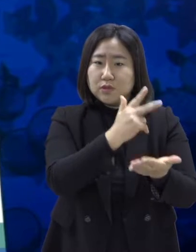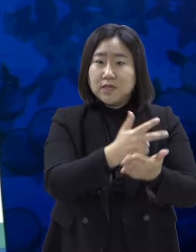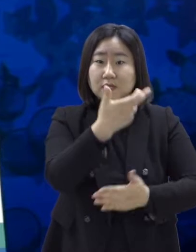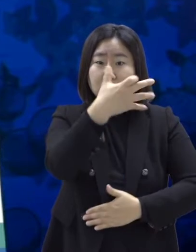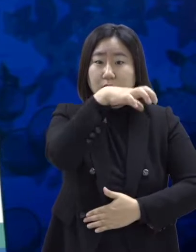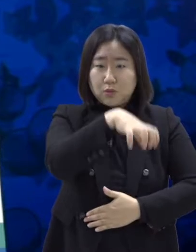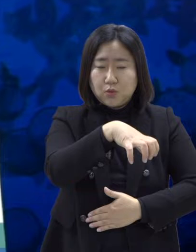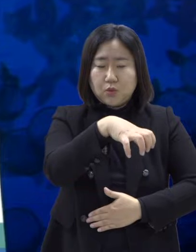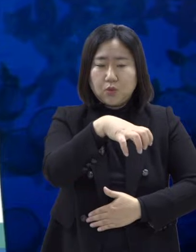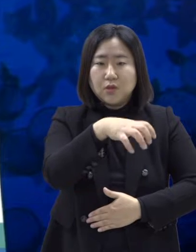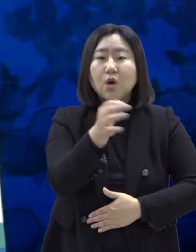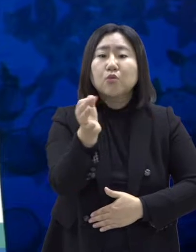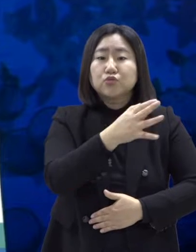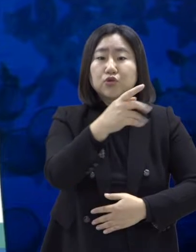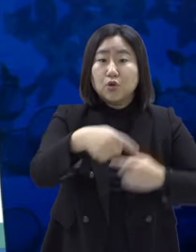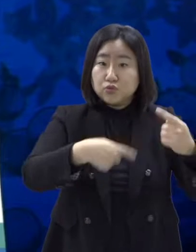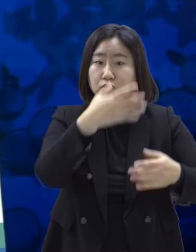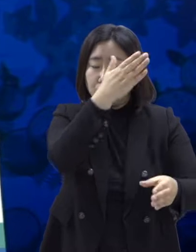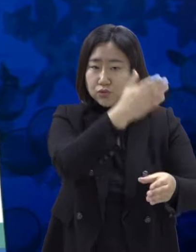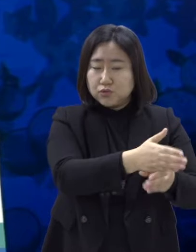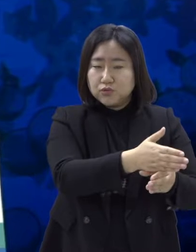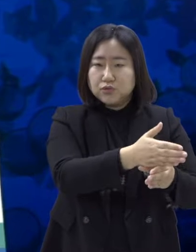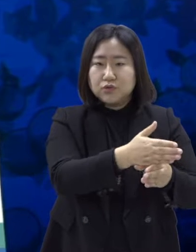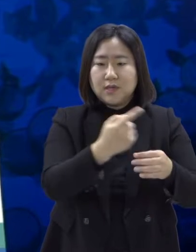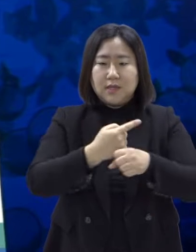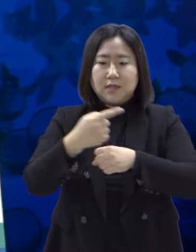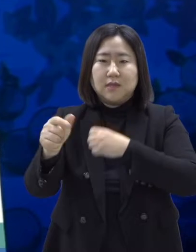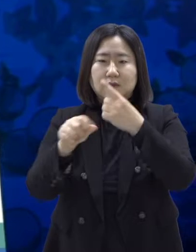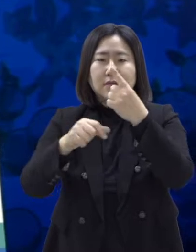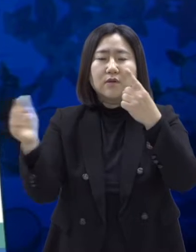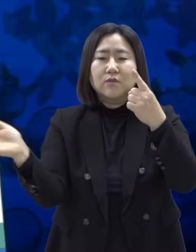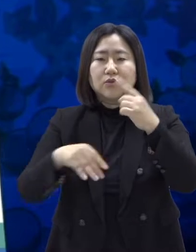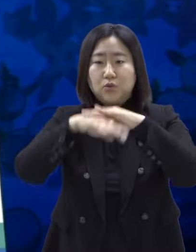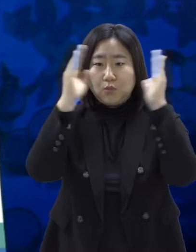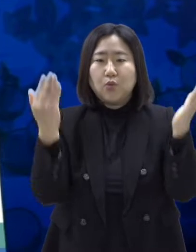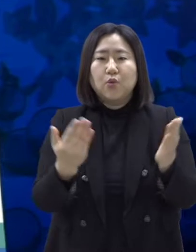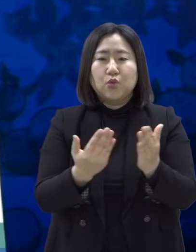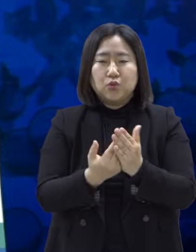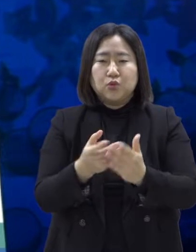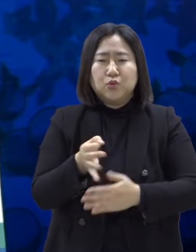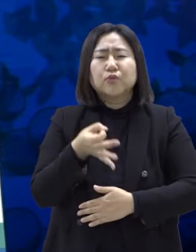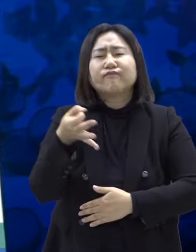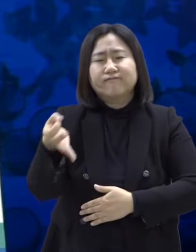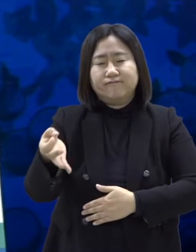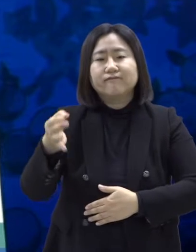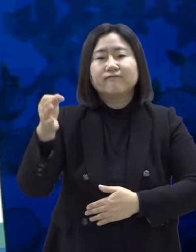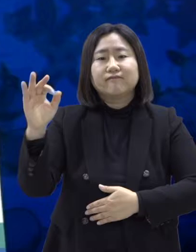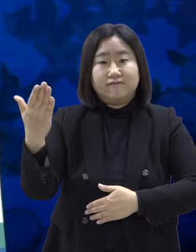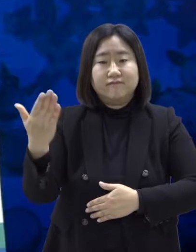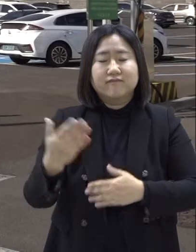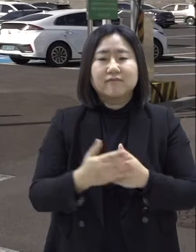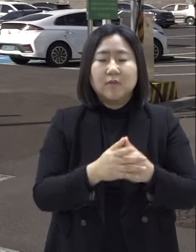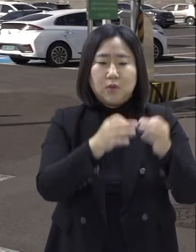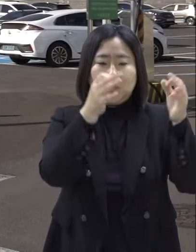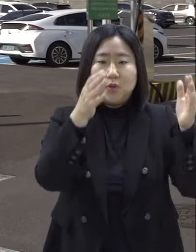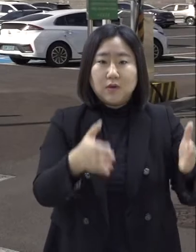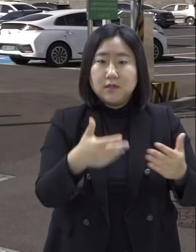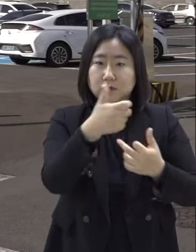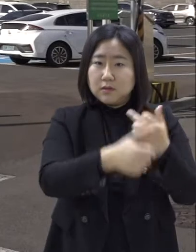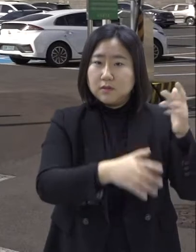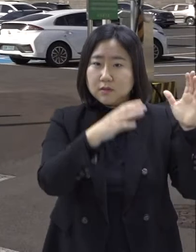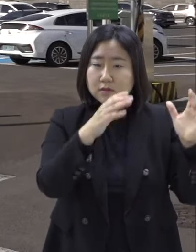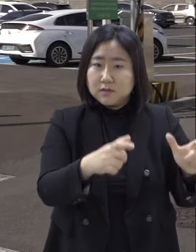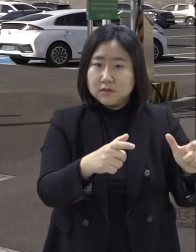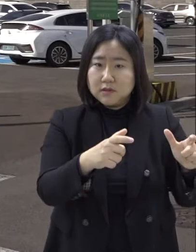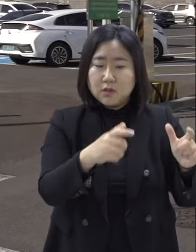19곳을 무료로 운영하고 있는데요. 내년 1월부터는 모두 유료화됩니다. 그동안 서귀포시 지역